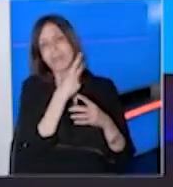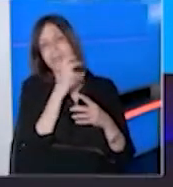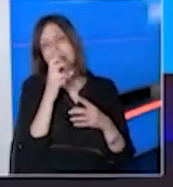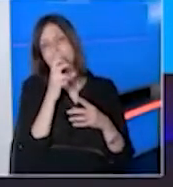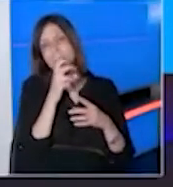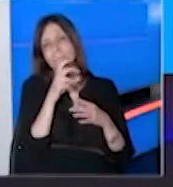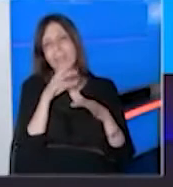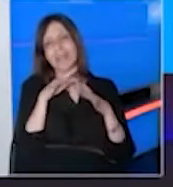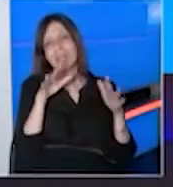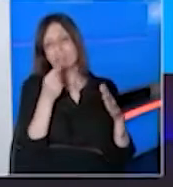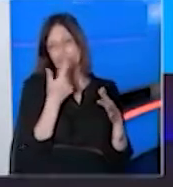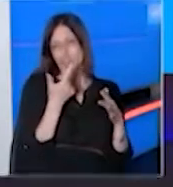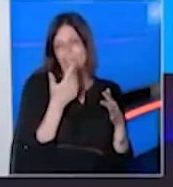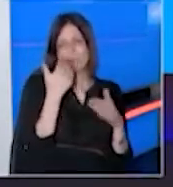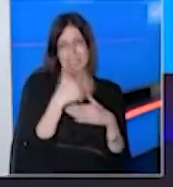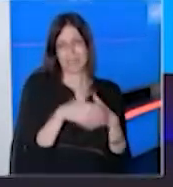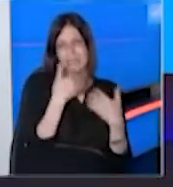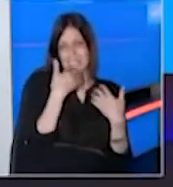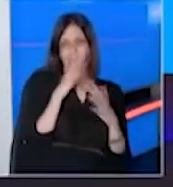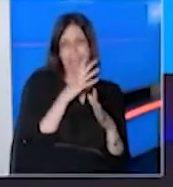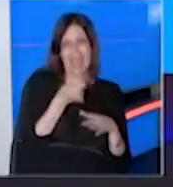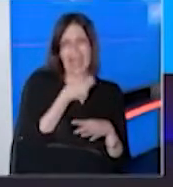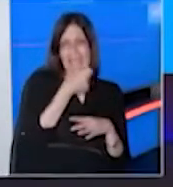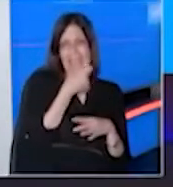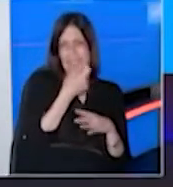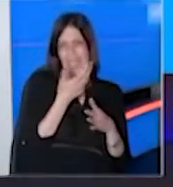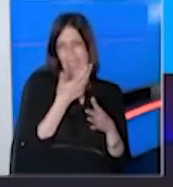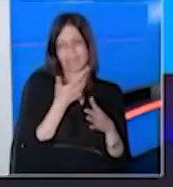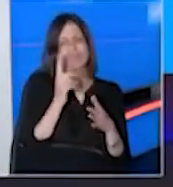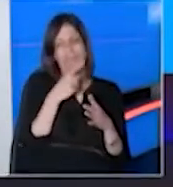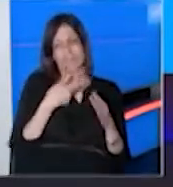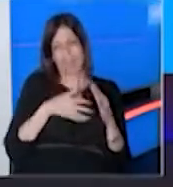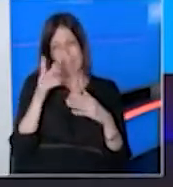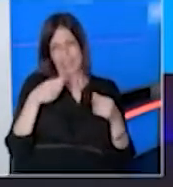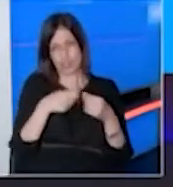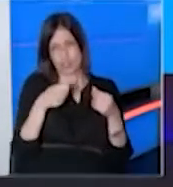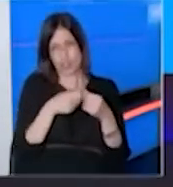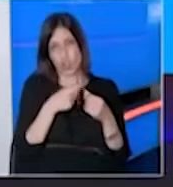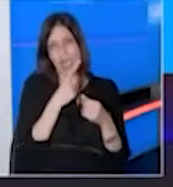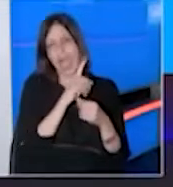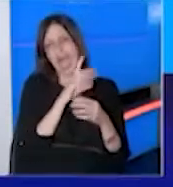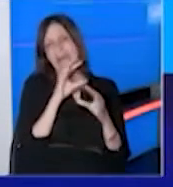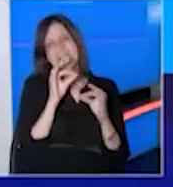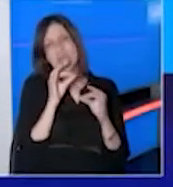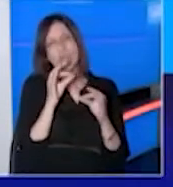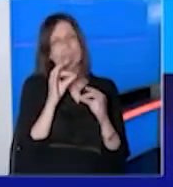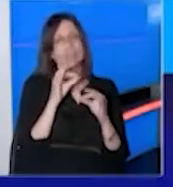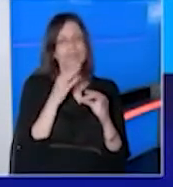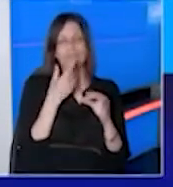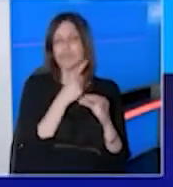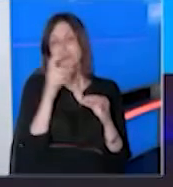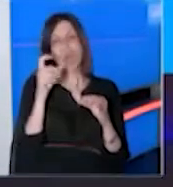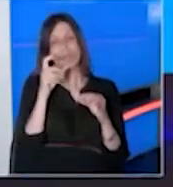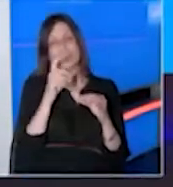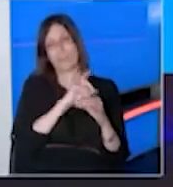שקל. אז מספיק עם הסיפור הזה שגם שם אין חכירה על המחנה. וואנס הלכת לשיוך, זה עשרות, אם לא מאות משלמים. החכירה היא